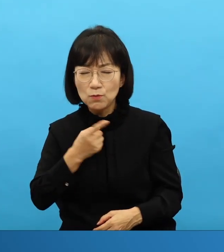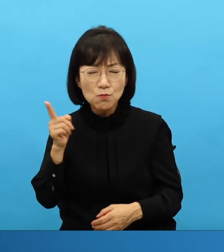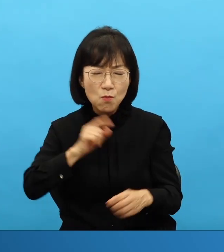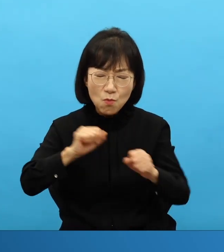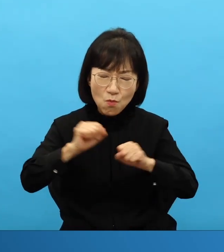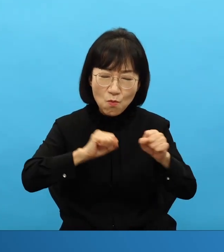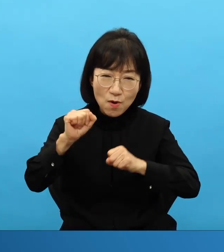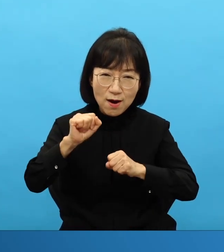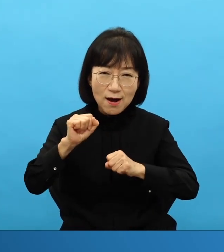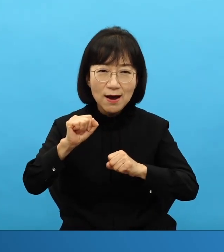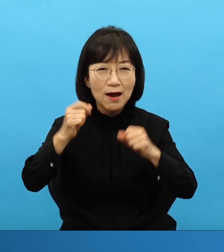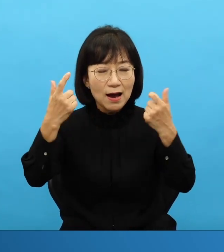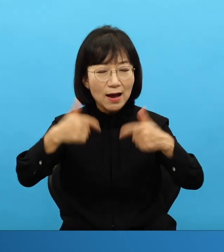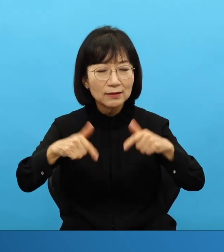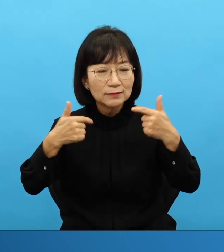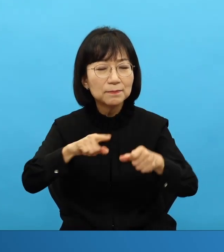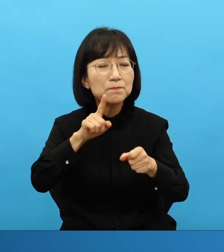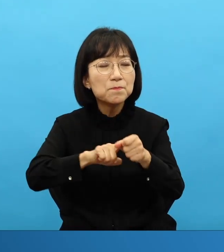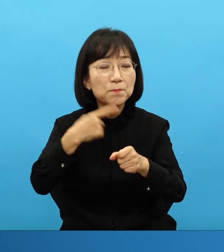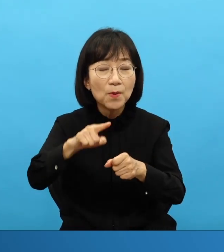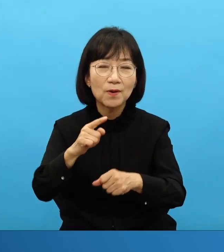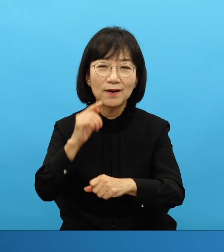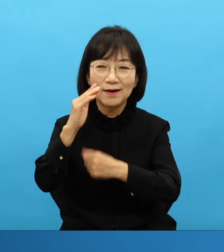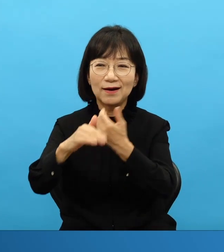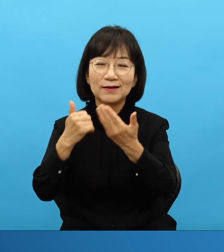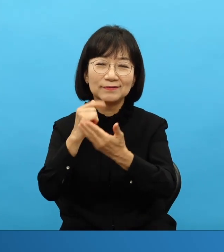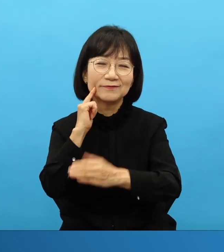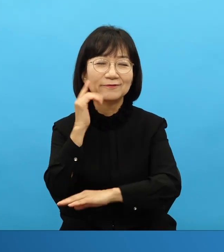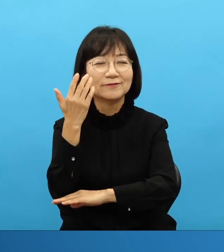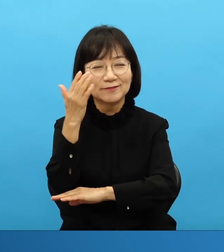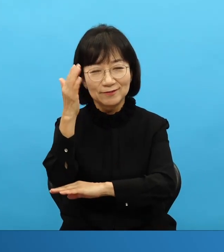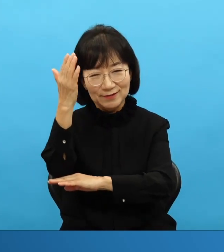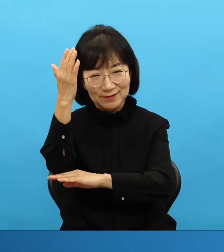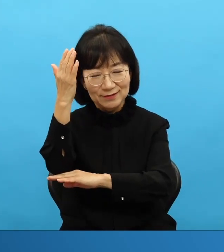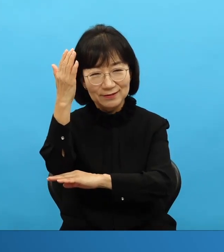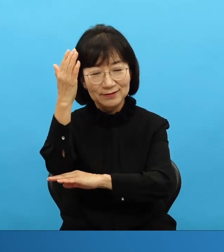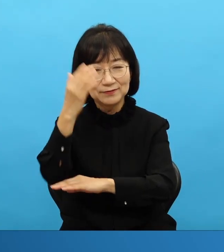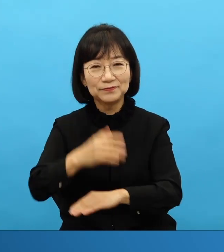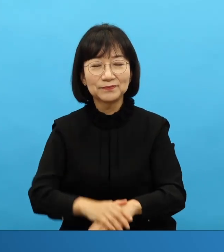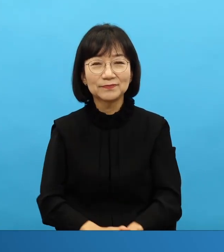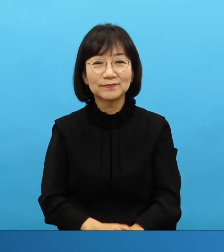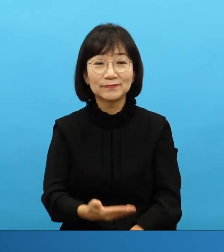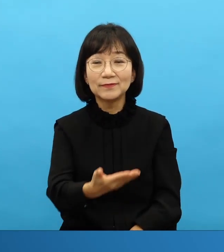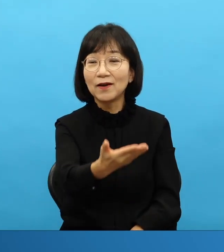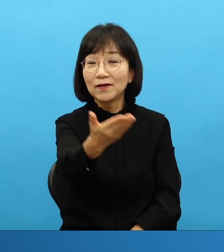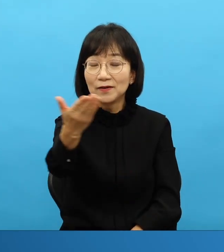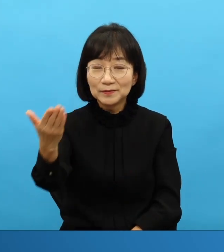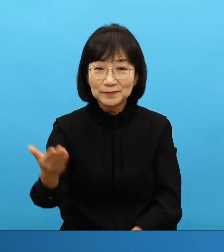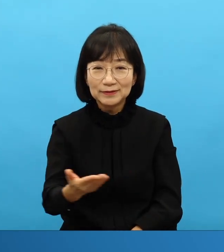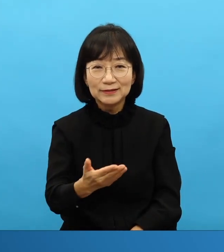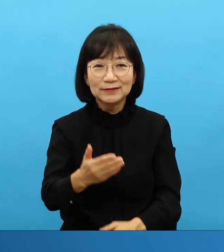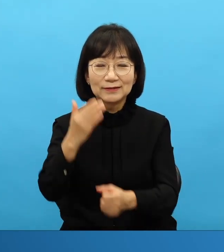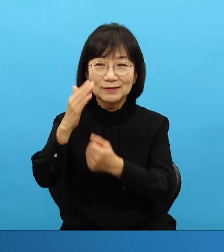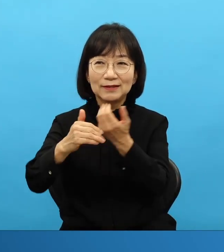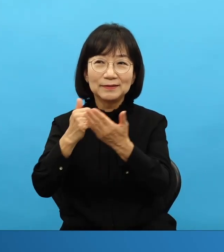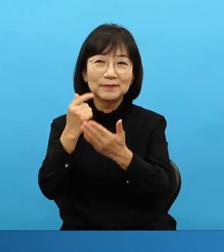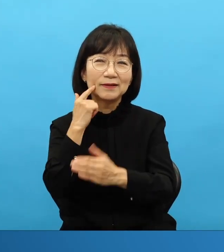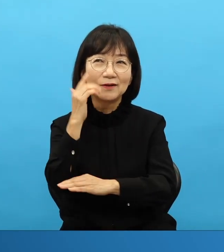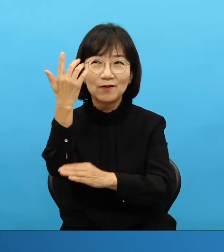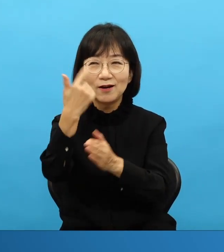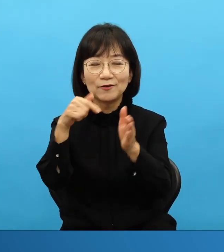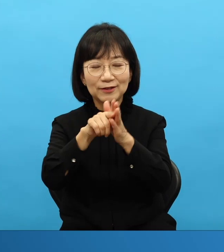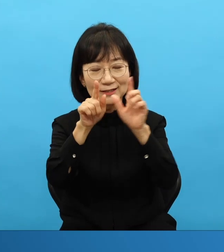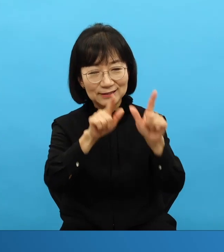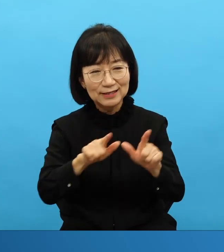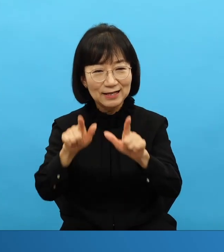做。 오늘도 하나님 영광을 위해서 귀한 생일을 사는 우리 임마누엘 성도님 되시기를 주의 이름 축원합니다. ” 所以今天也是奉主的